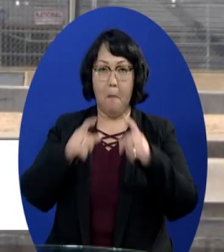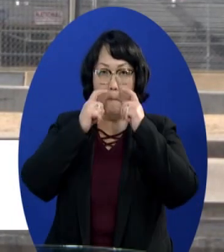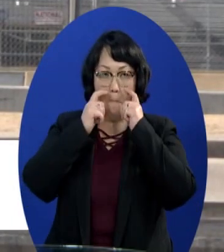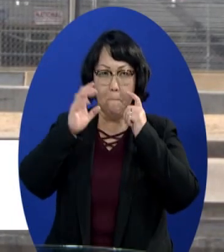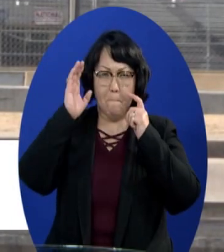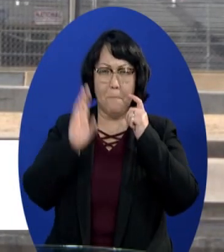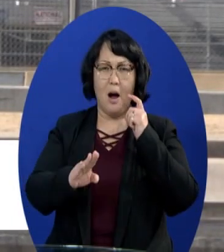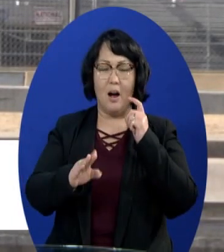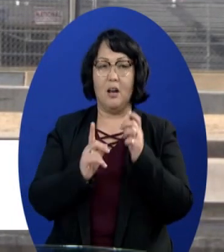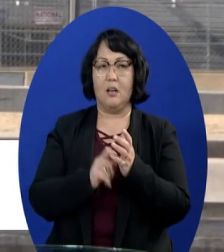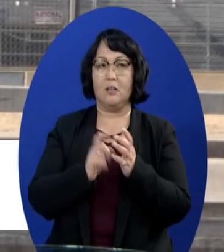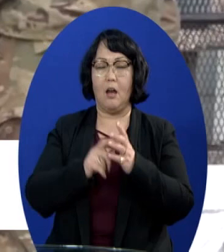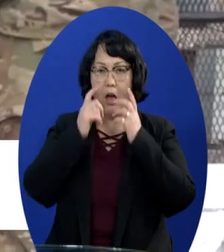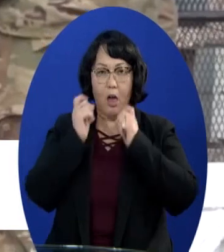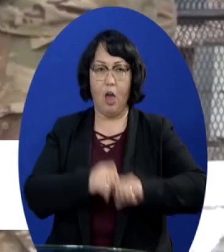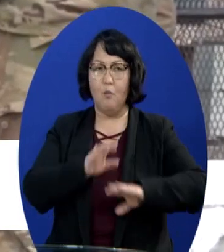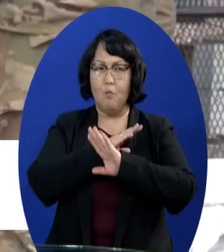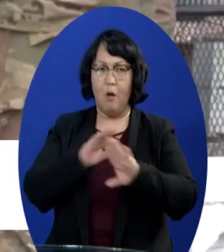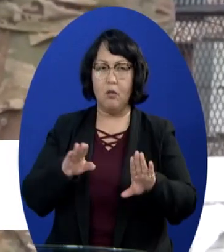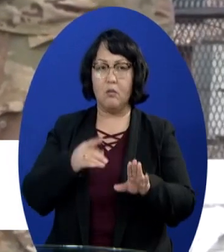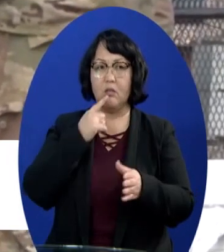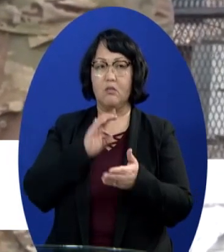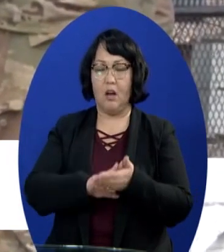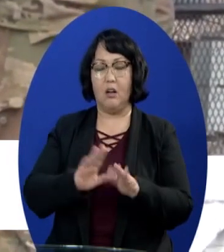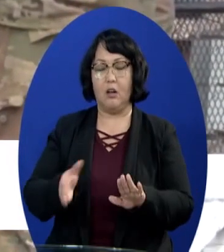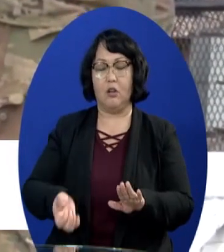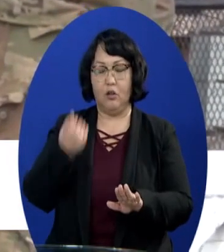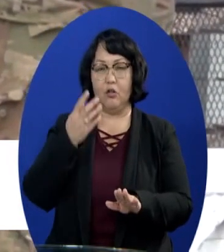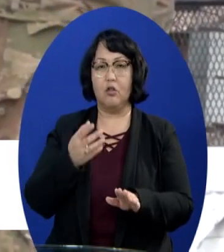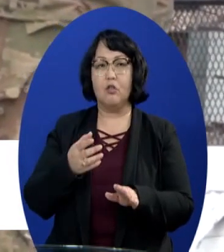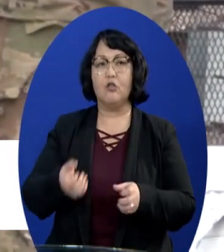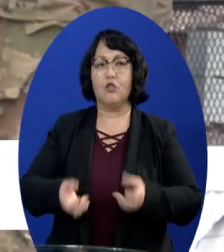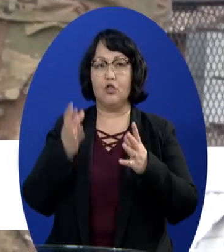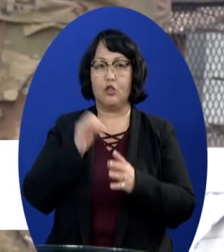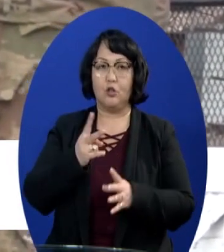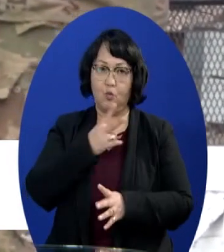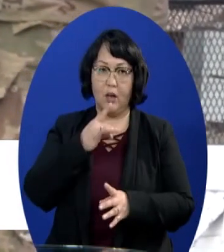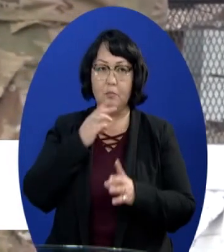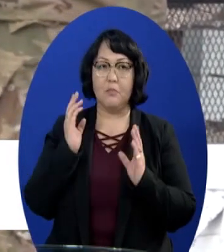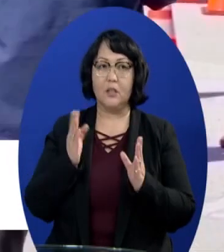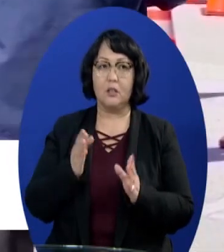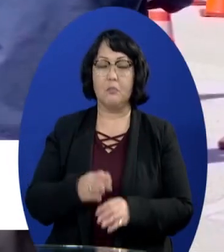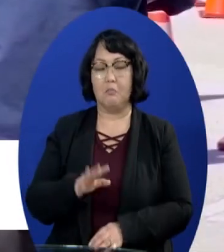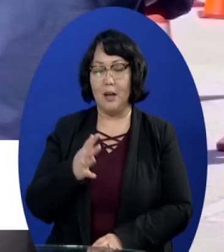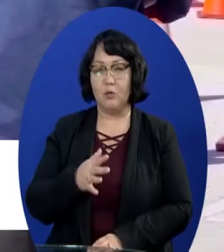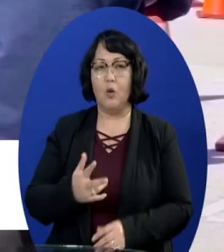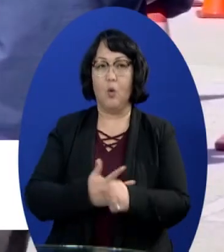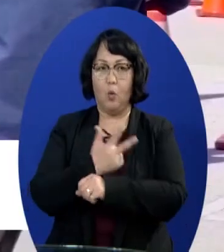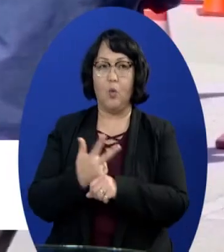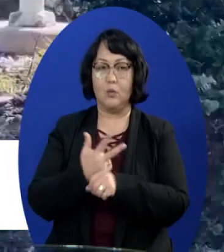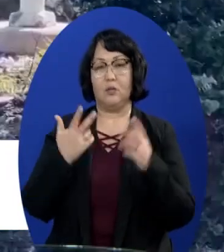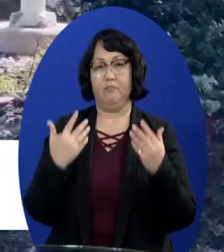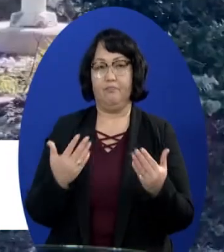зүүх уриалгыг тангараг өргөх үеэр гаргахаар төлөвлөж байгаа хэмээн ойрын их сурвалж нь мэдээлж байгаа. Тангараг өргөх ёслол 3 цаг орчим